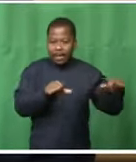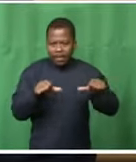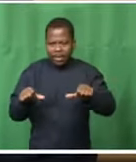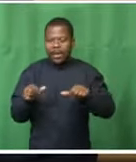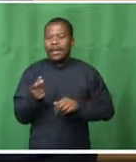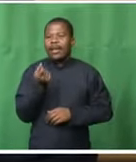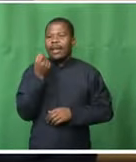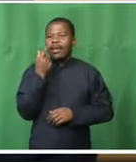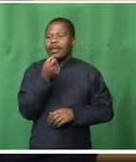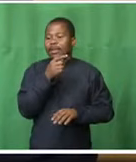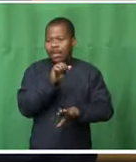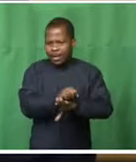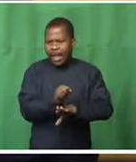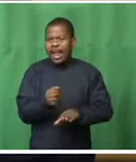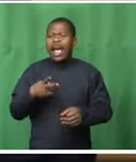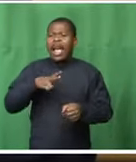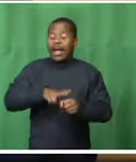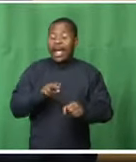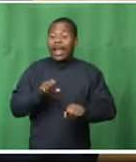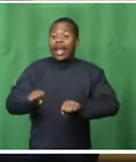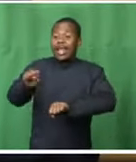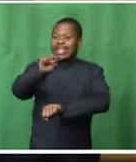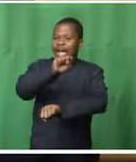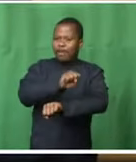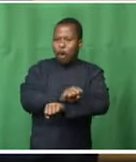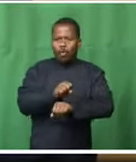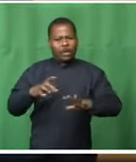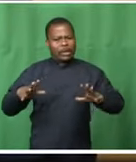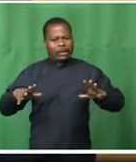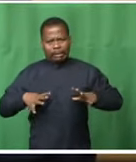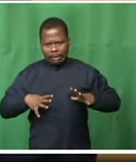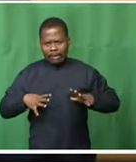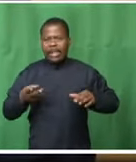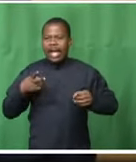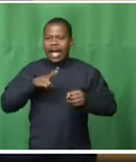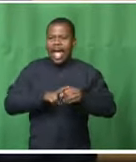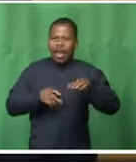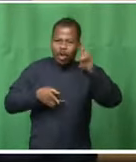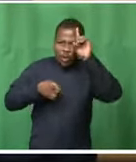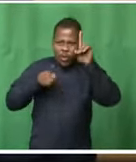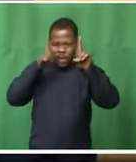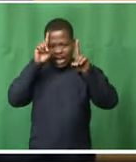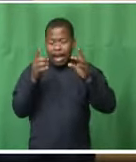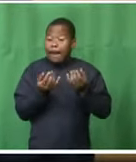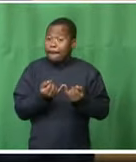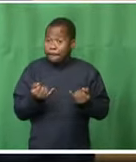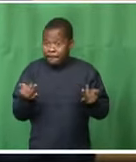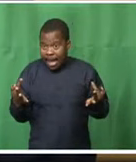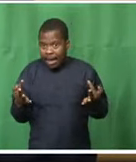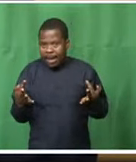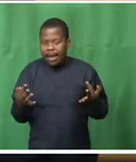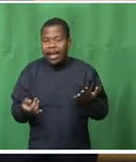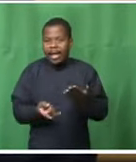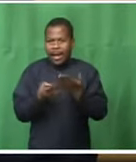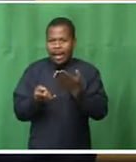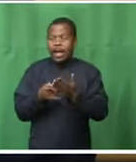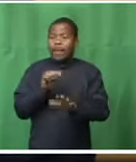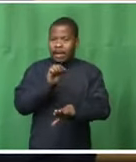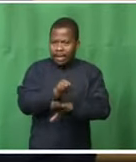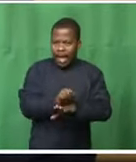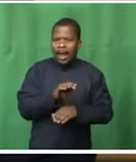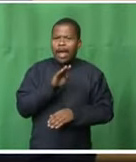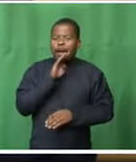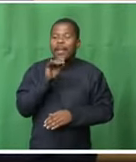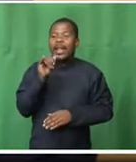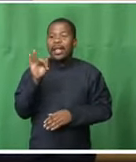lelibonakala ukuthi licebile ngalama opportunities le uma ngabe sendabudlelwana nalo livela